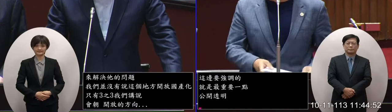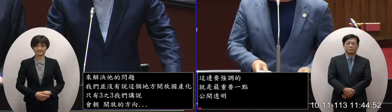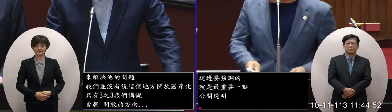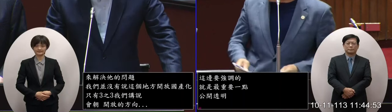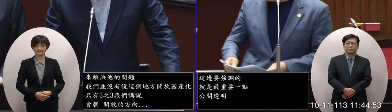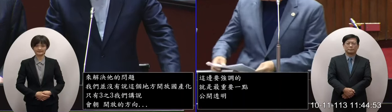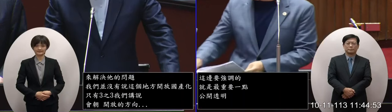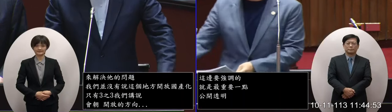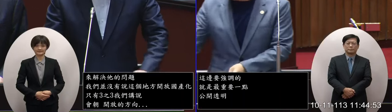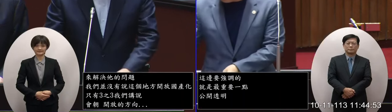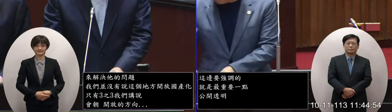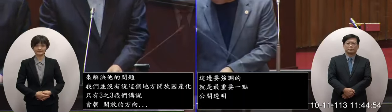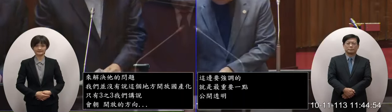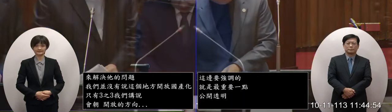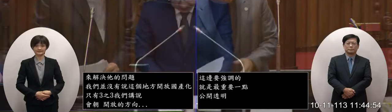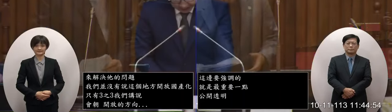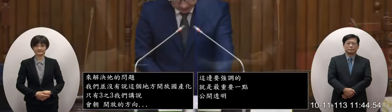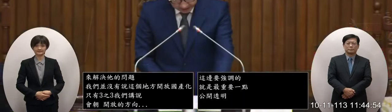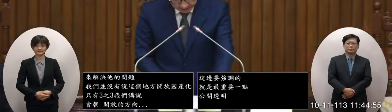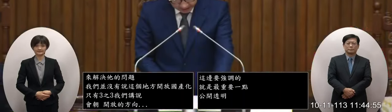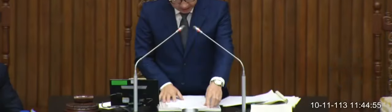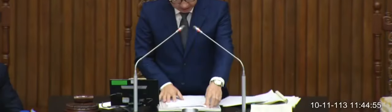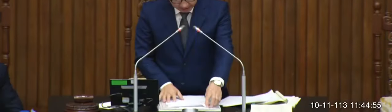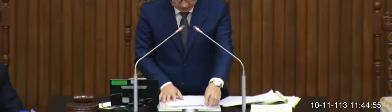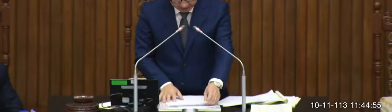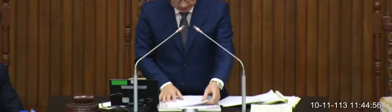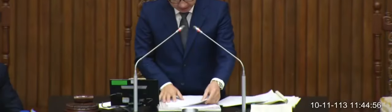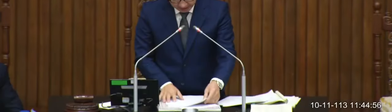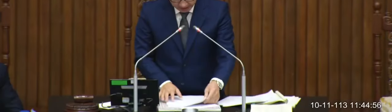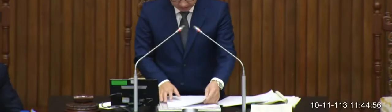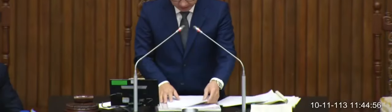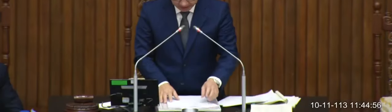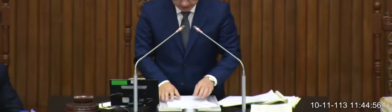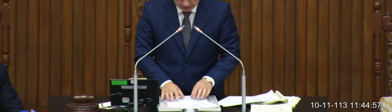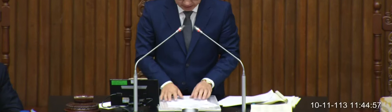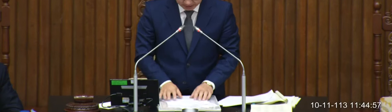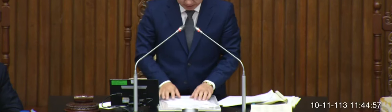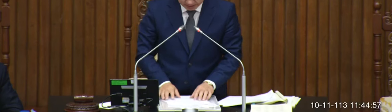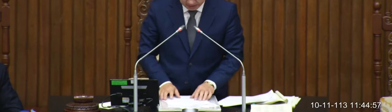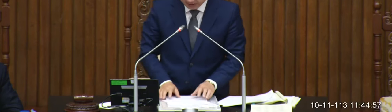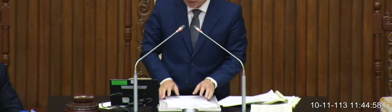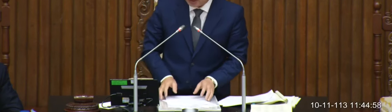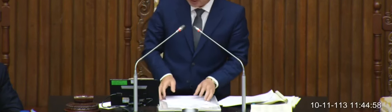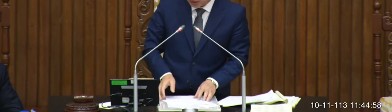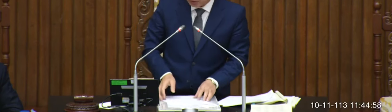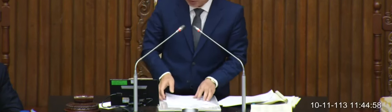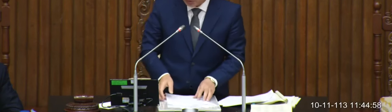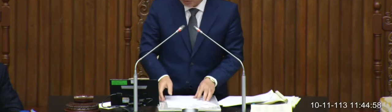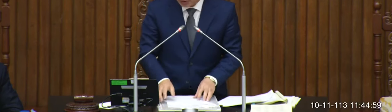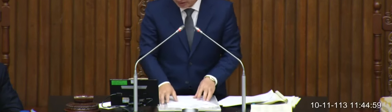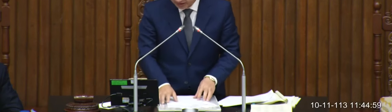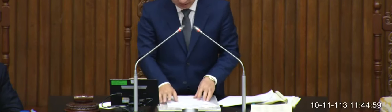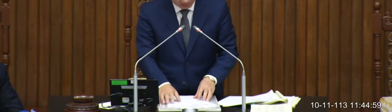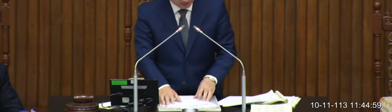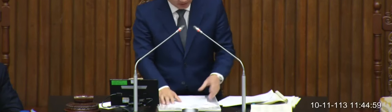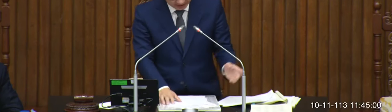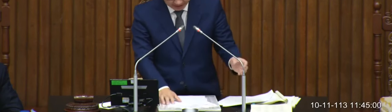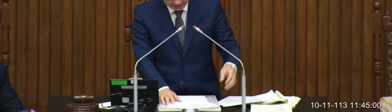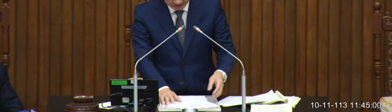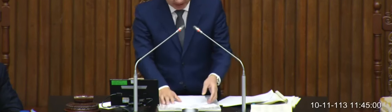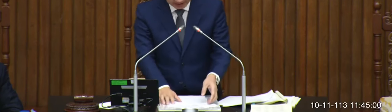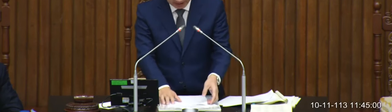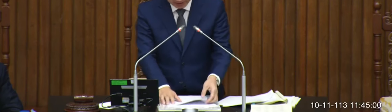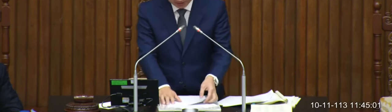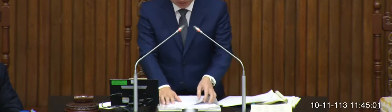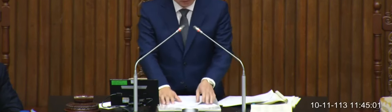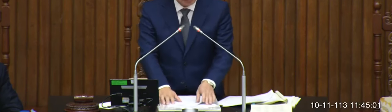好，谢谢严委员啊。刚严委提到关于台中市南山节水沟的这一部分，他的